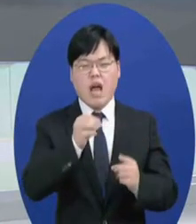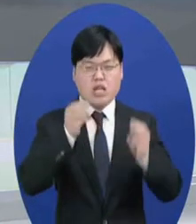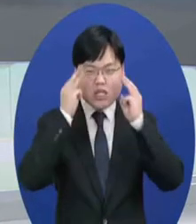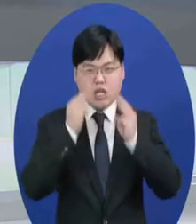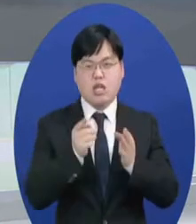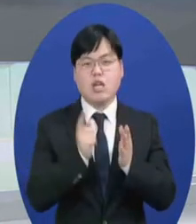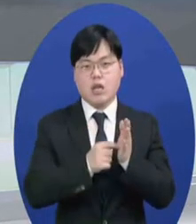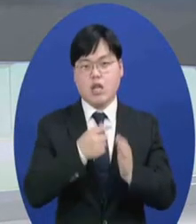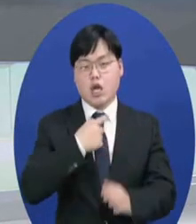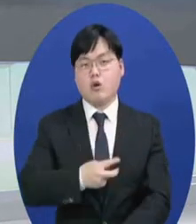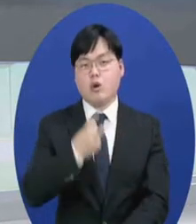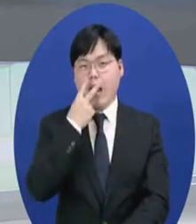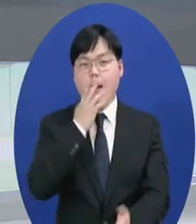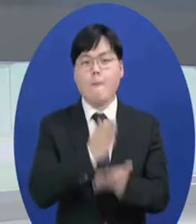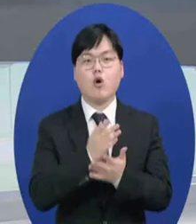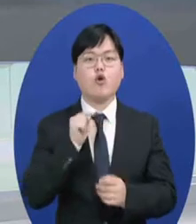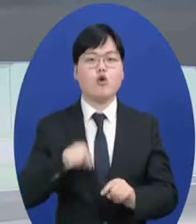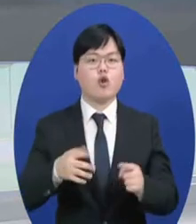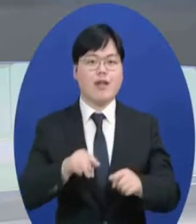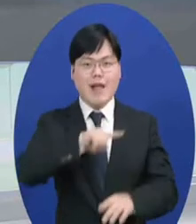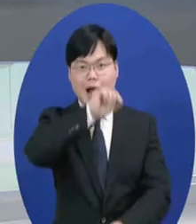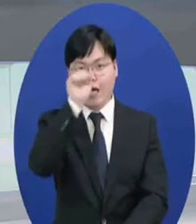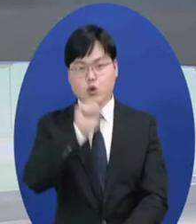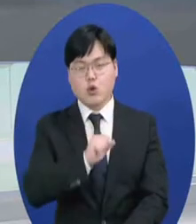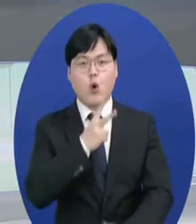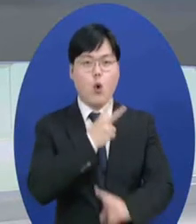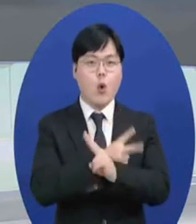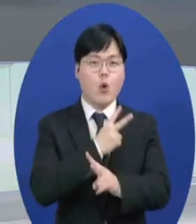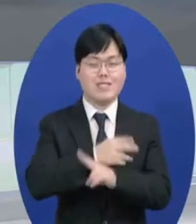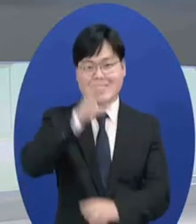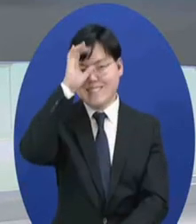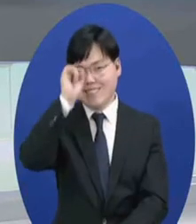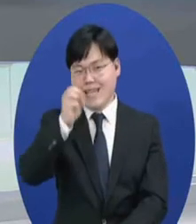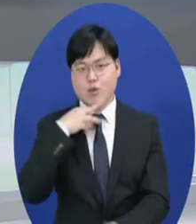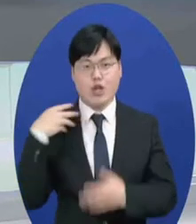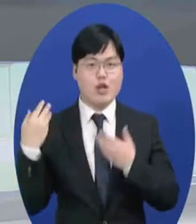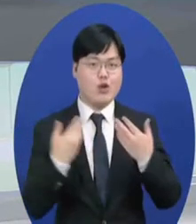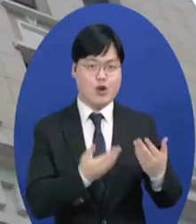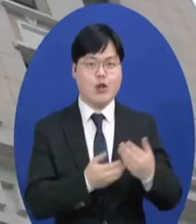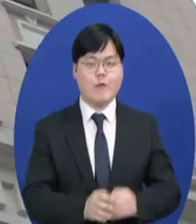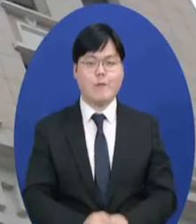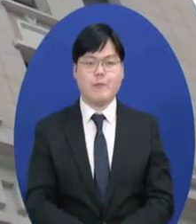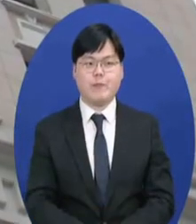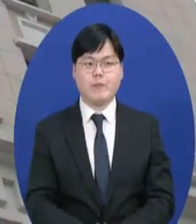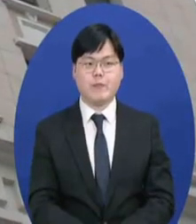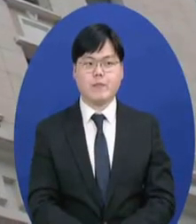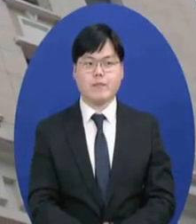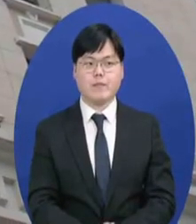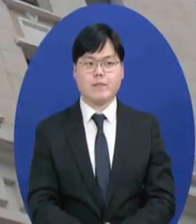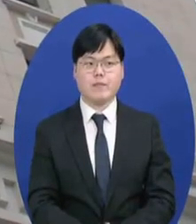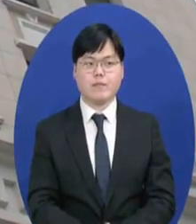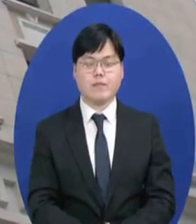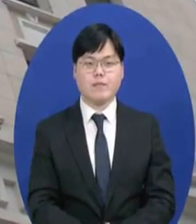байгуулсан ажлын хэсгийн гишүүд үзэж байна. Тэд өнөөдөр энэ асуудлаар хууль зүйн дотоод хэргийн сайдад хандлаа.